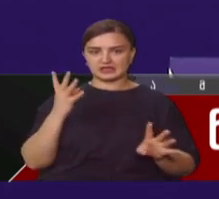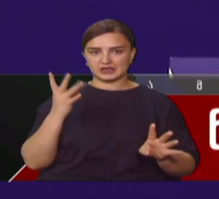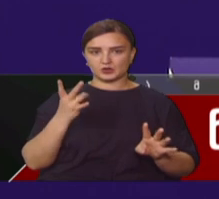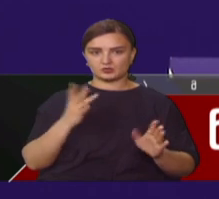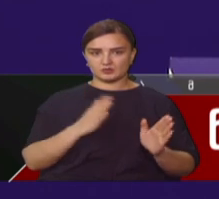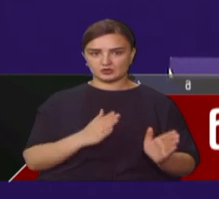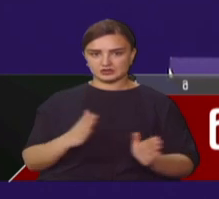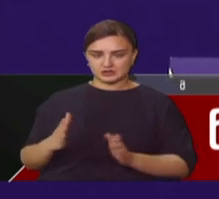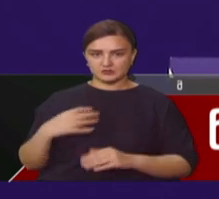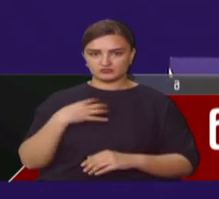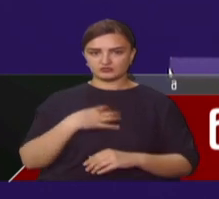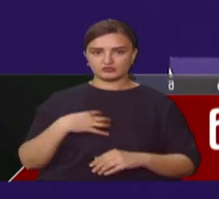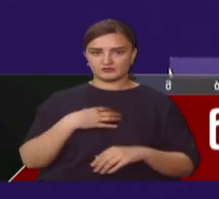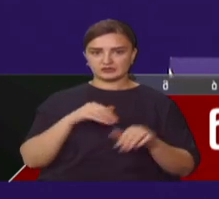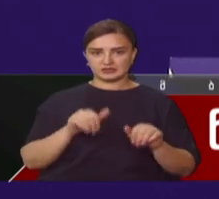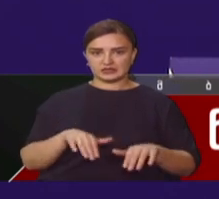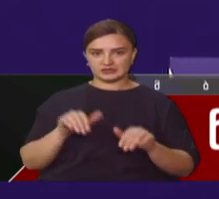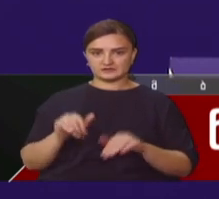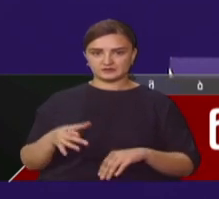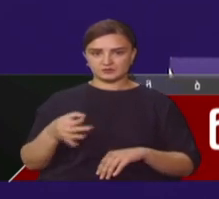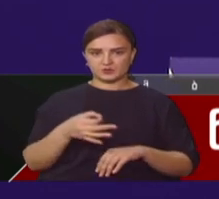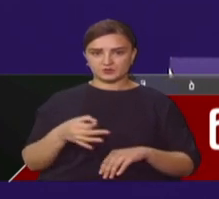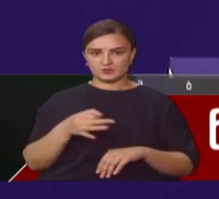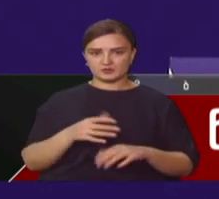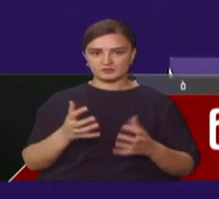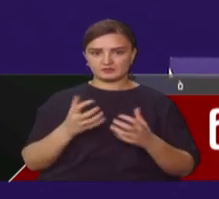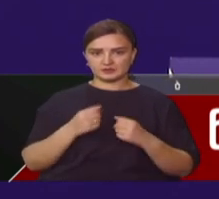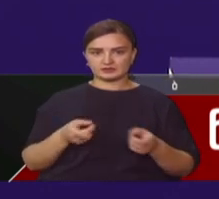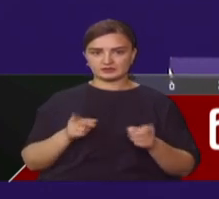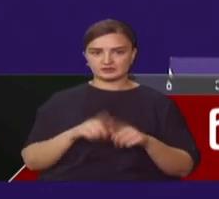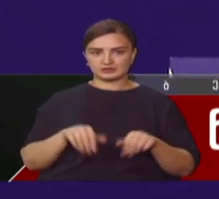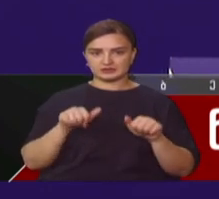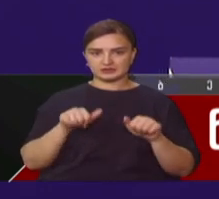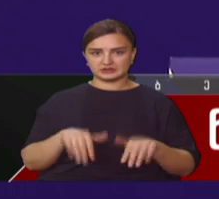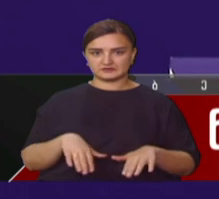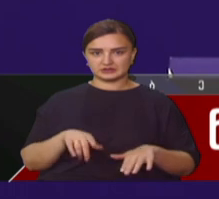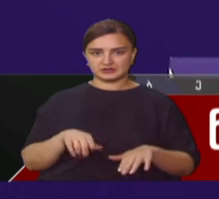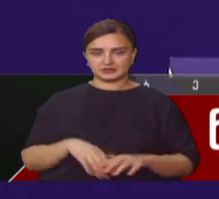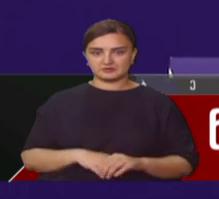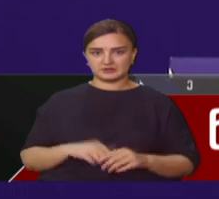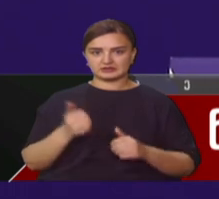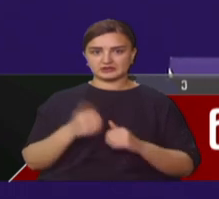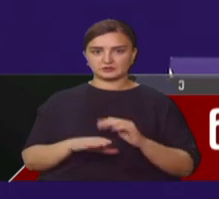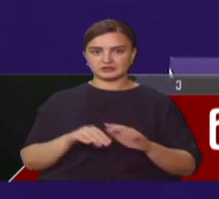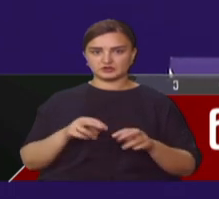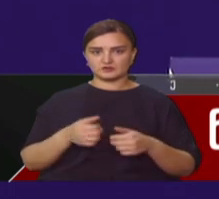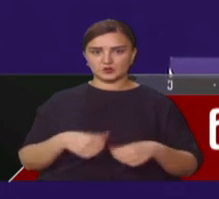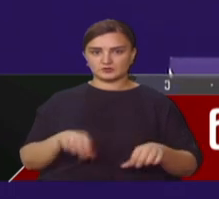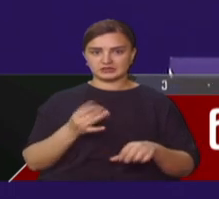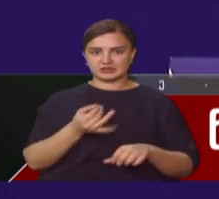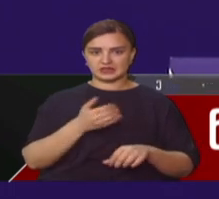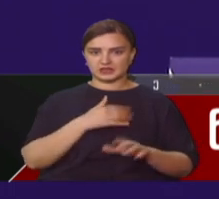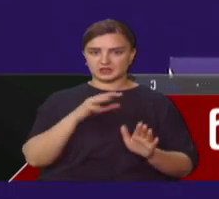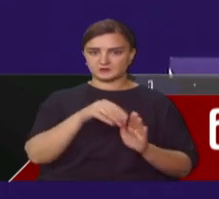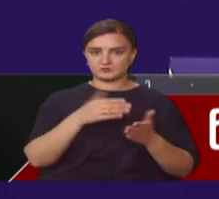აბარიათ ძალიან მნიშვნელოვანი გადაწყვეტილებები უბნებზე, მიიღონ ისეთი გადაწყვეტილება, რომელიც არ შედის ცესკოს ინტერესებში. Ეს ყველაფერი